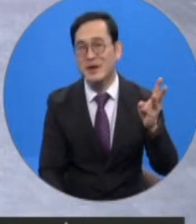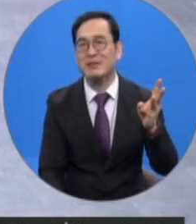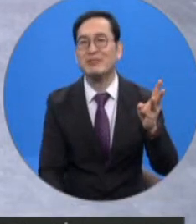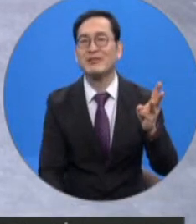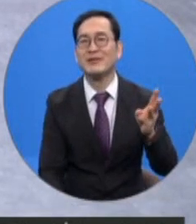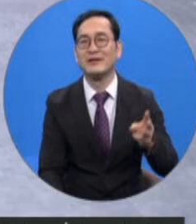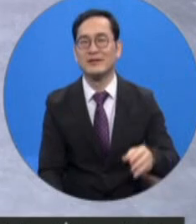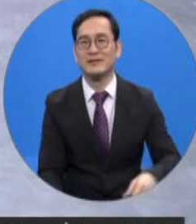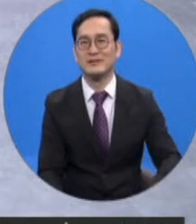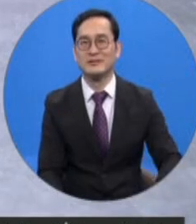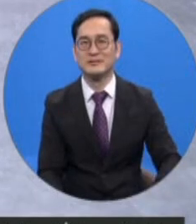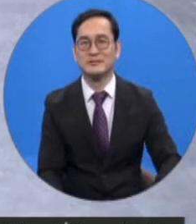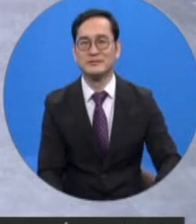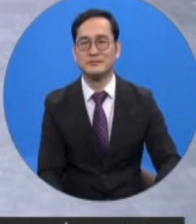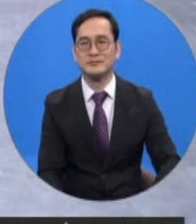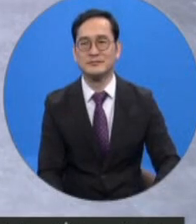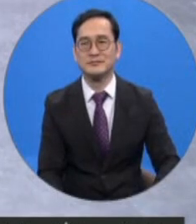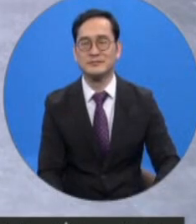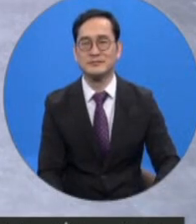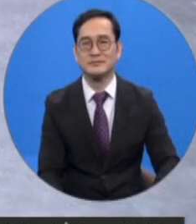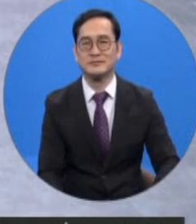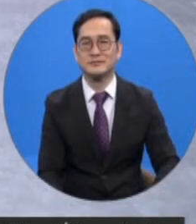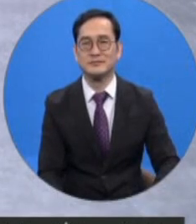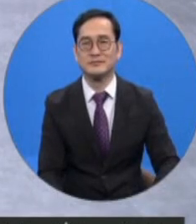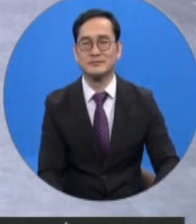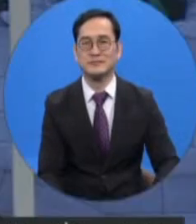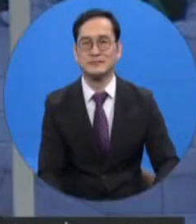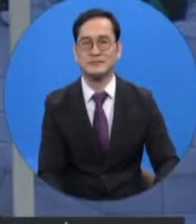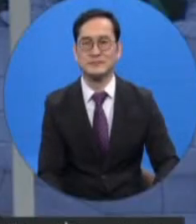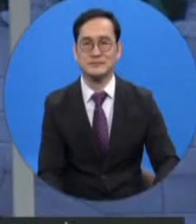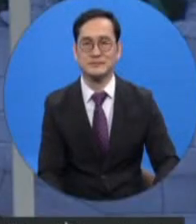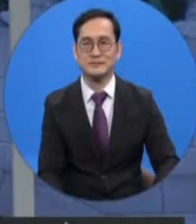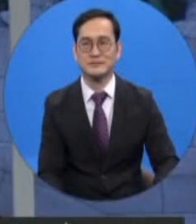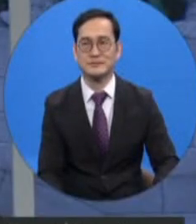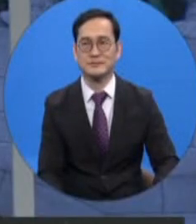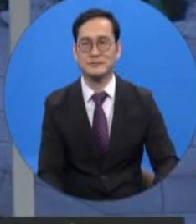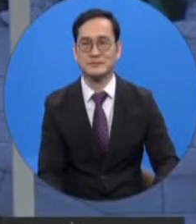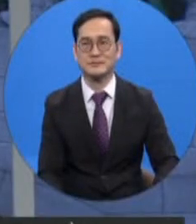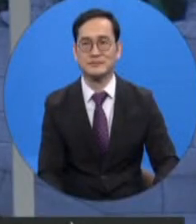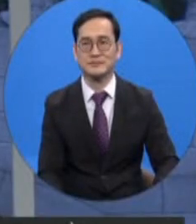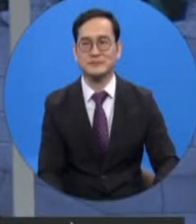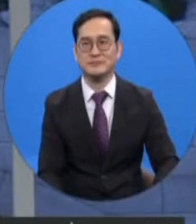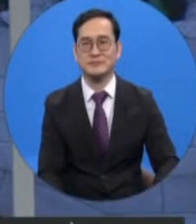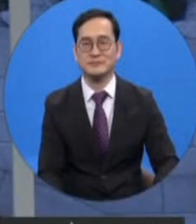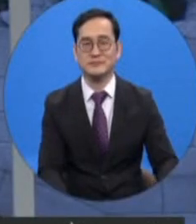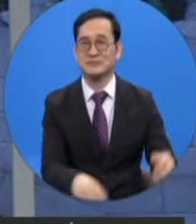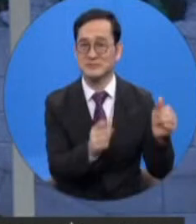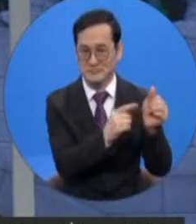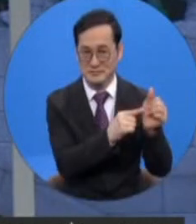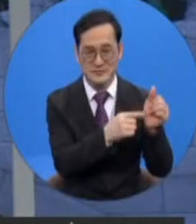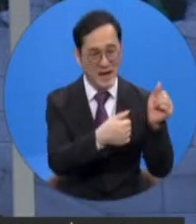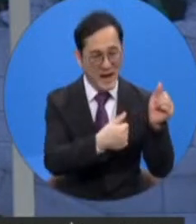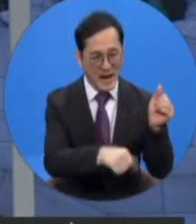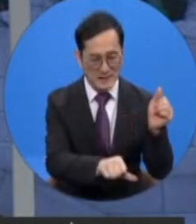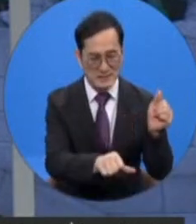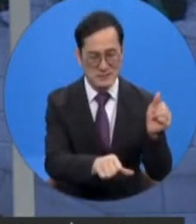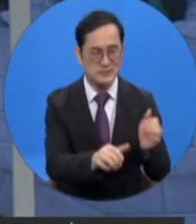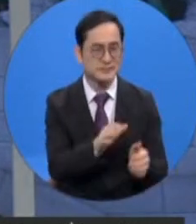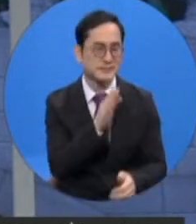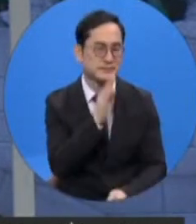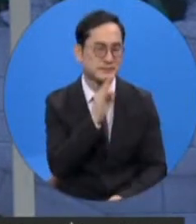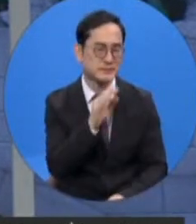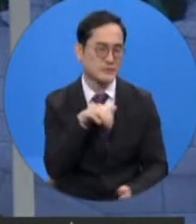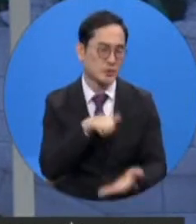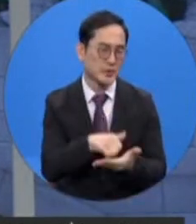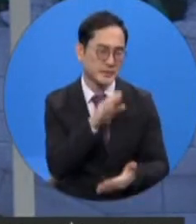관련해서, 불법 도박과 관련해서 이재명 후보도 그리고 그 후보의 아들도 시인을 하고